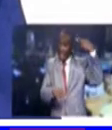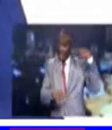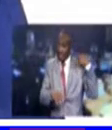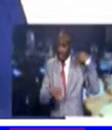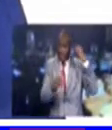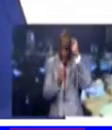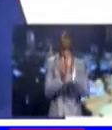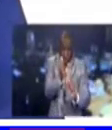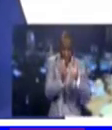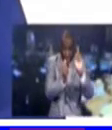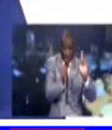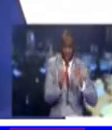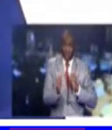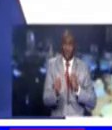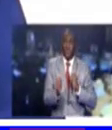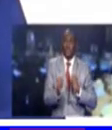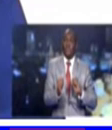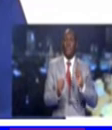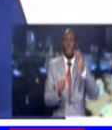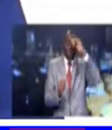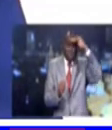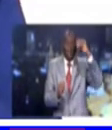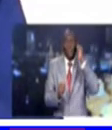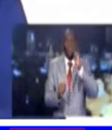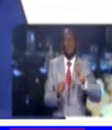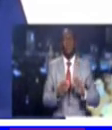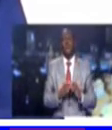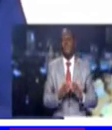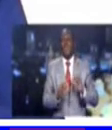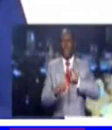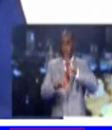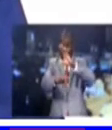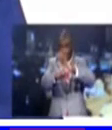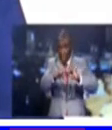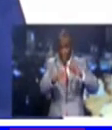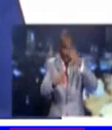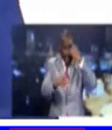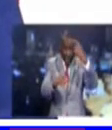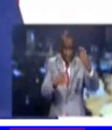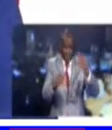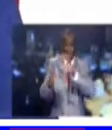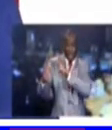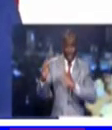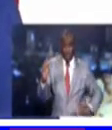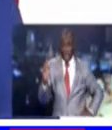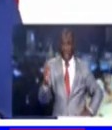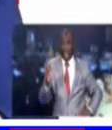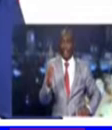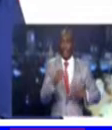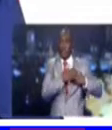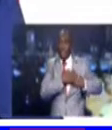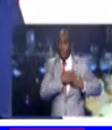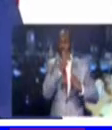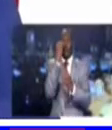de chacun et de chacune j'en appelle à l'esprit citoyen et pas de juger